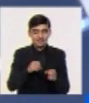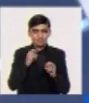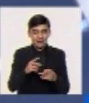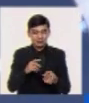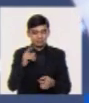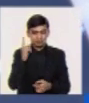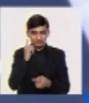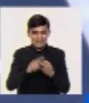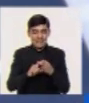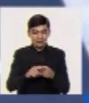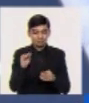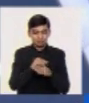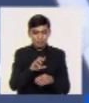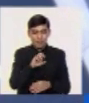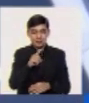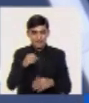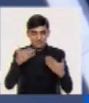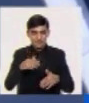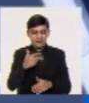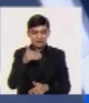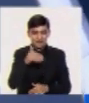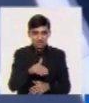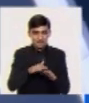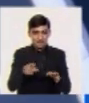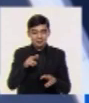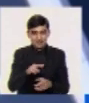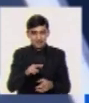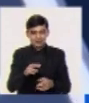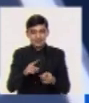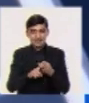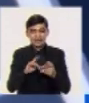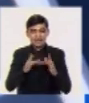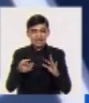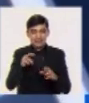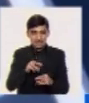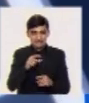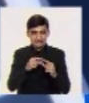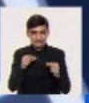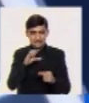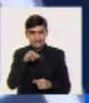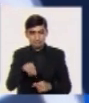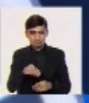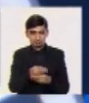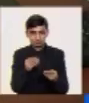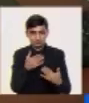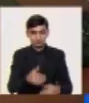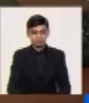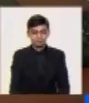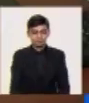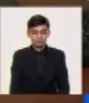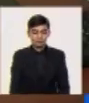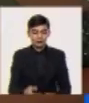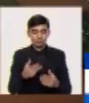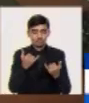базалық станциялар орнатты. Сондай 30 мыңға жуық оқушыға ғаламторға қосылу үшін сим-карталар берілген.